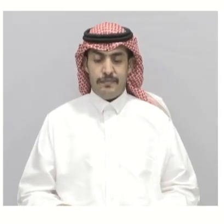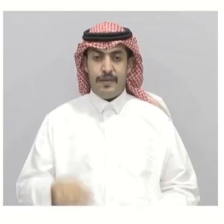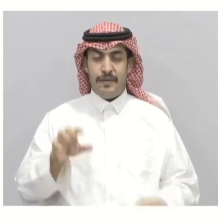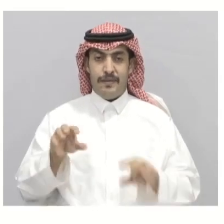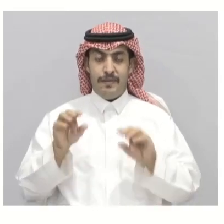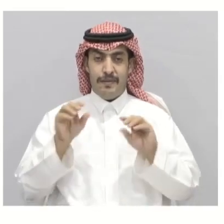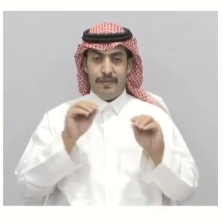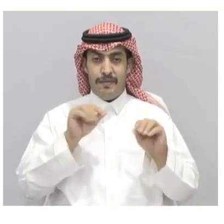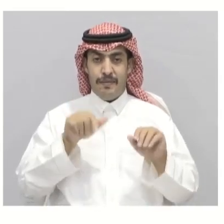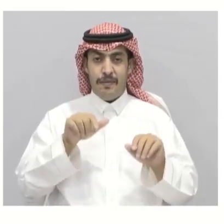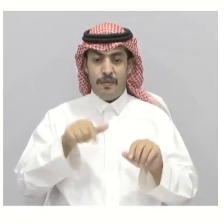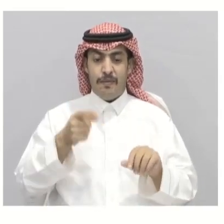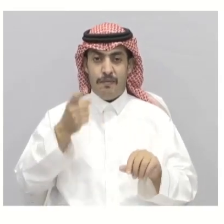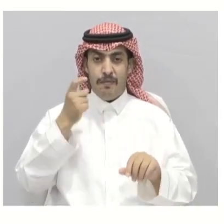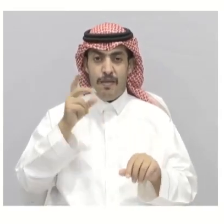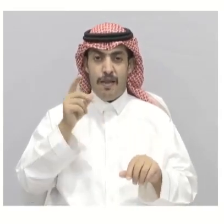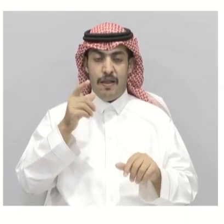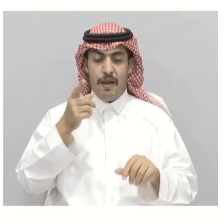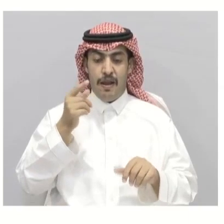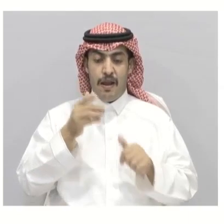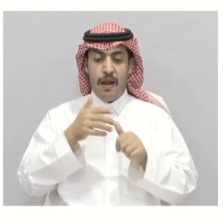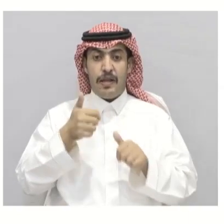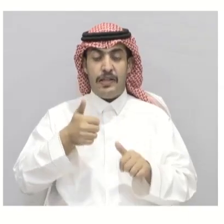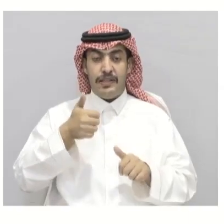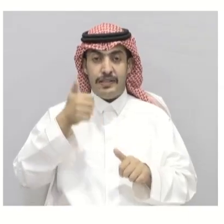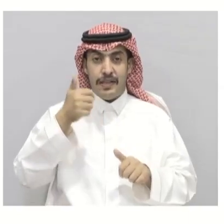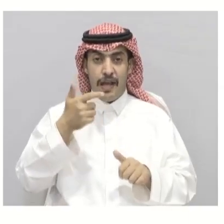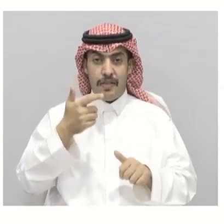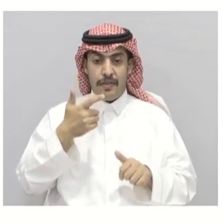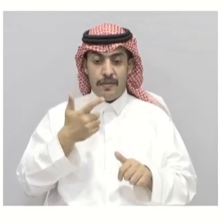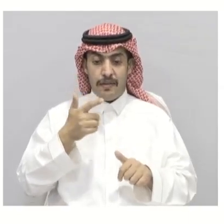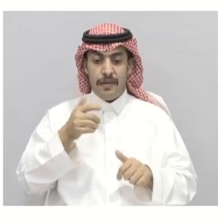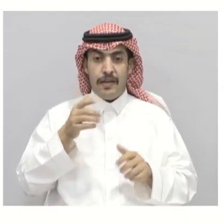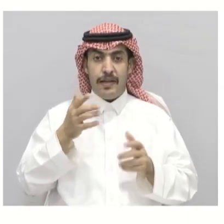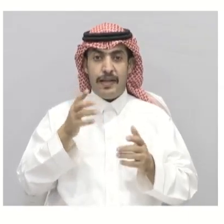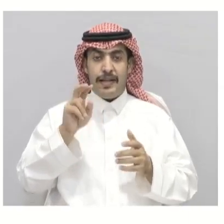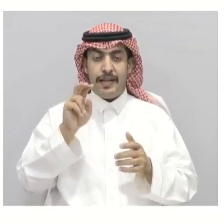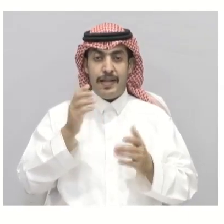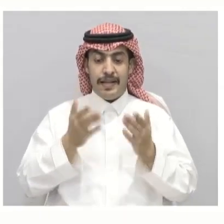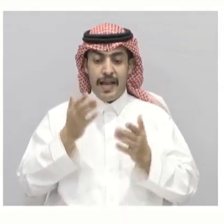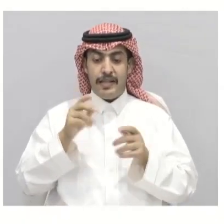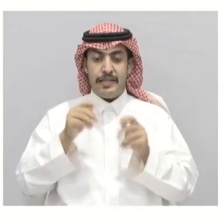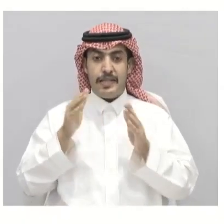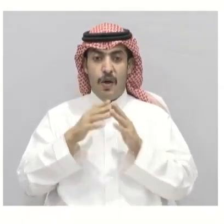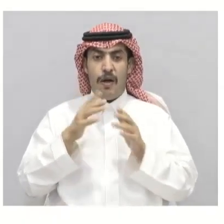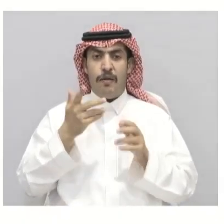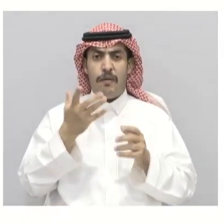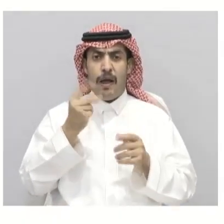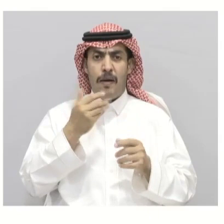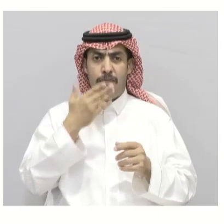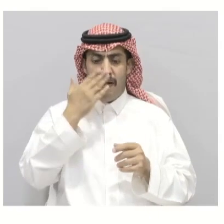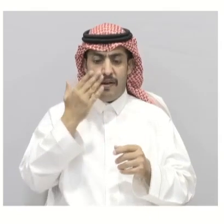نفسه يا اعزائي الى المفهوم الاول وهو ايجاد قياس زاويه مجهوله اخذ